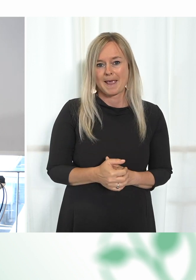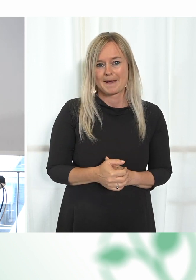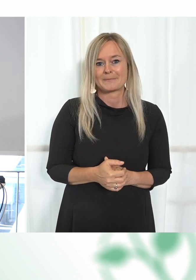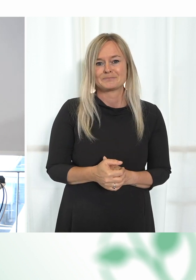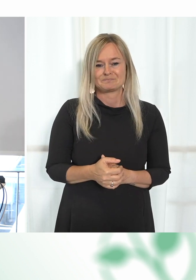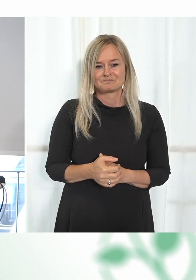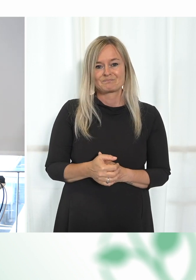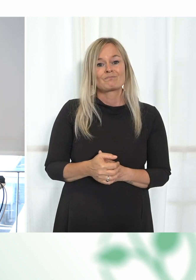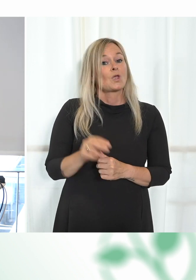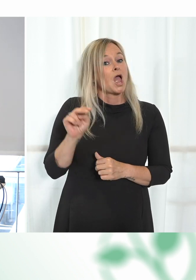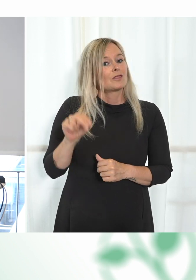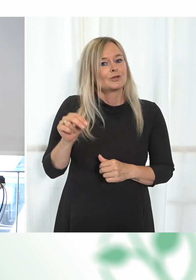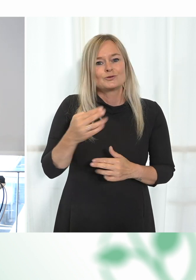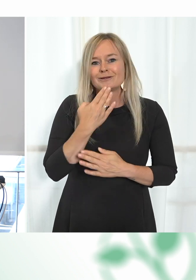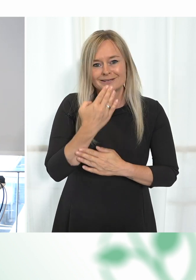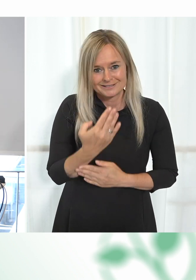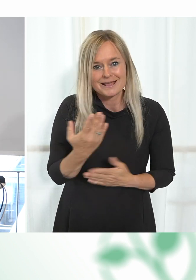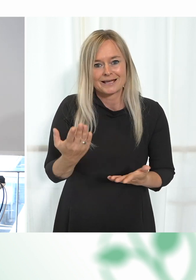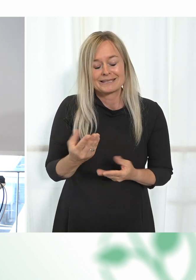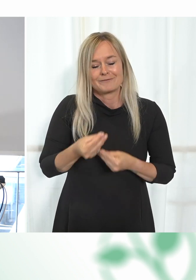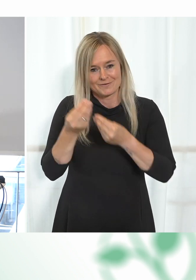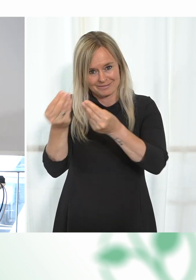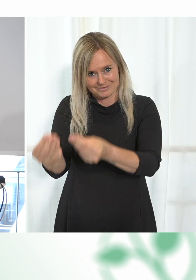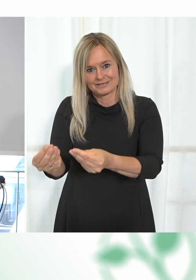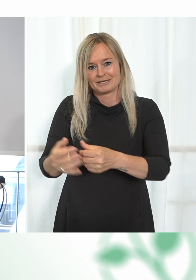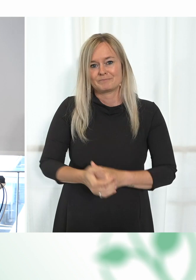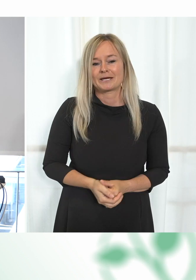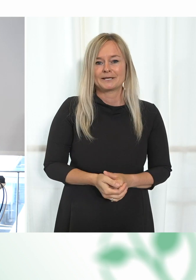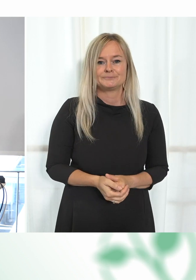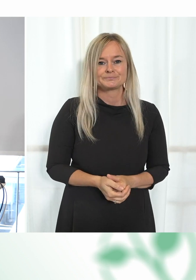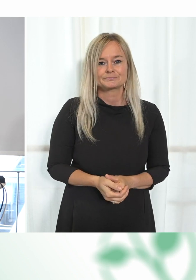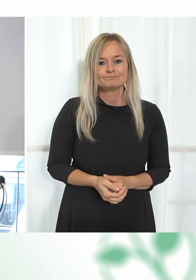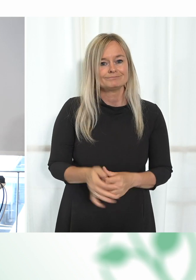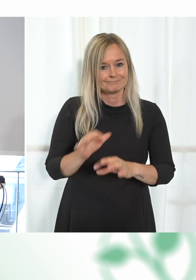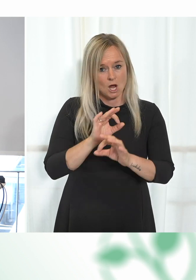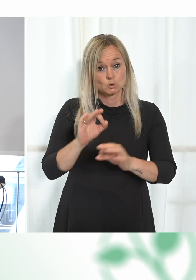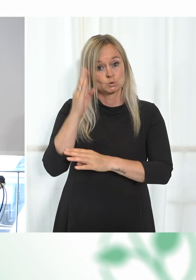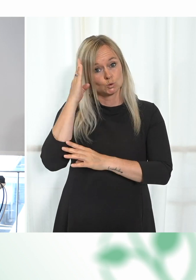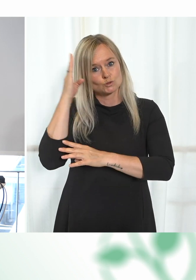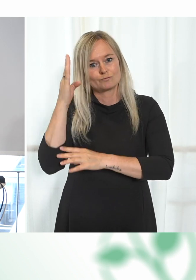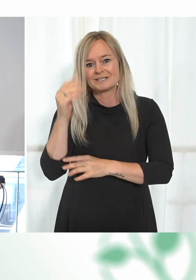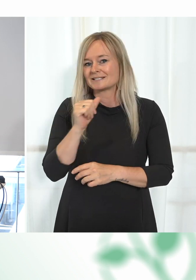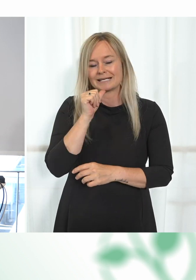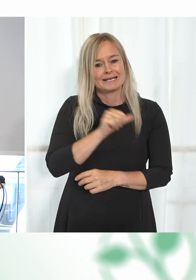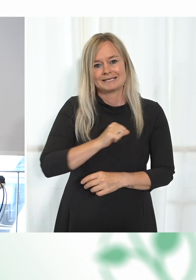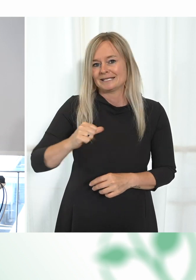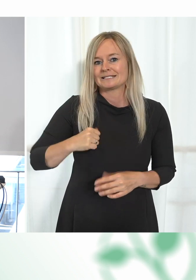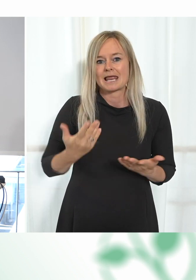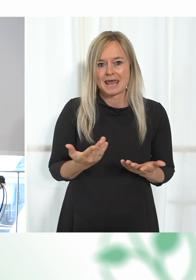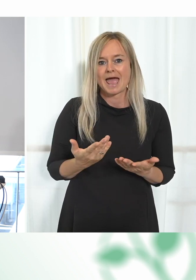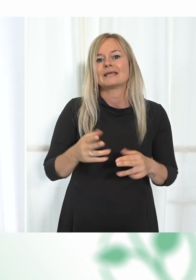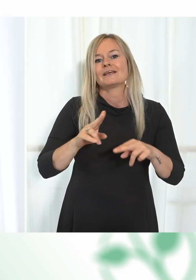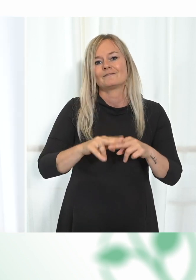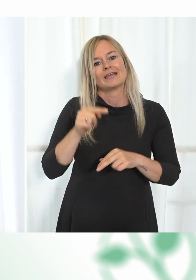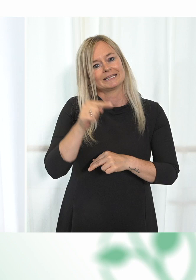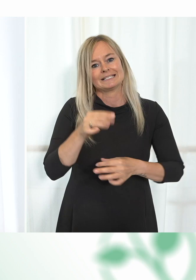natürlich auch das Danke schön weitergeben. Aber es ist auch gut zu wissen, dass man nicht alleine ist, wenn man diesen Prozess